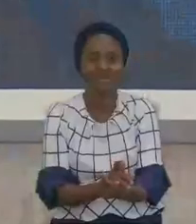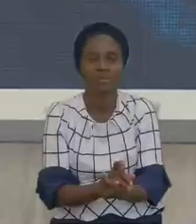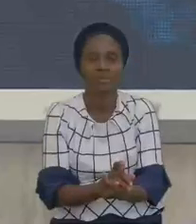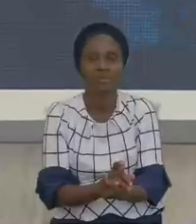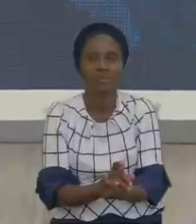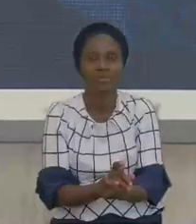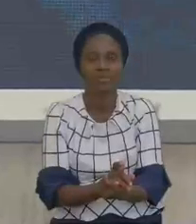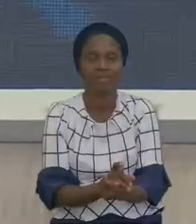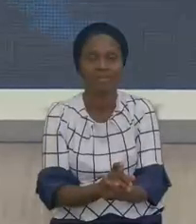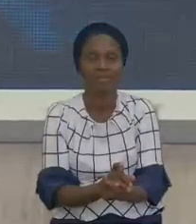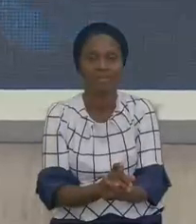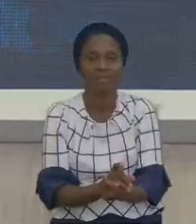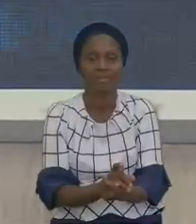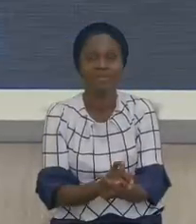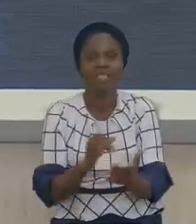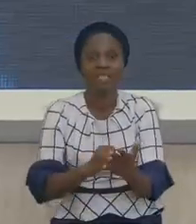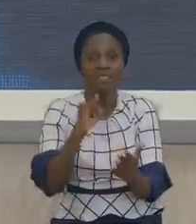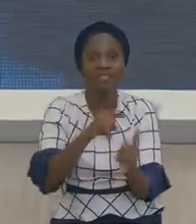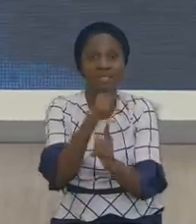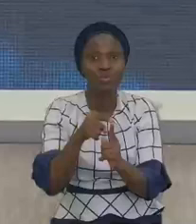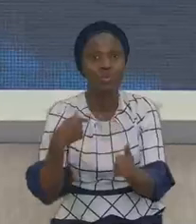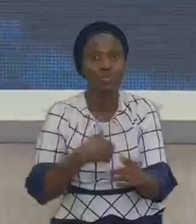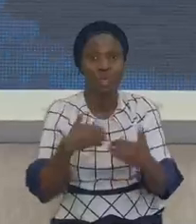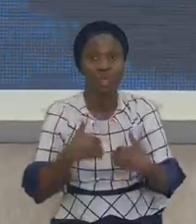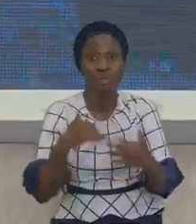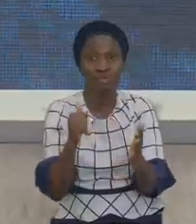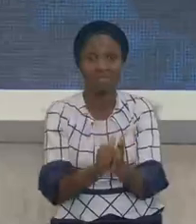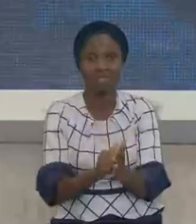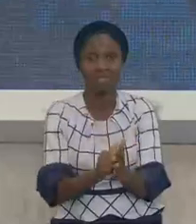C'est lorsque nous avons cette diligence